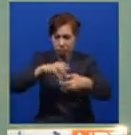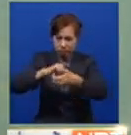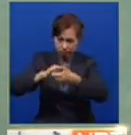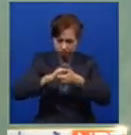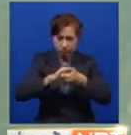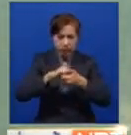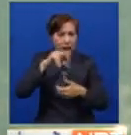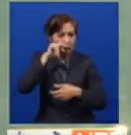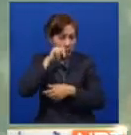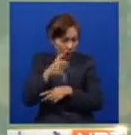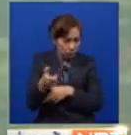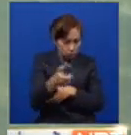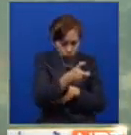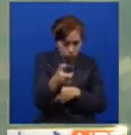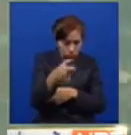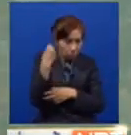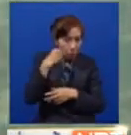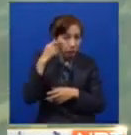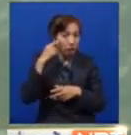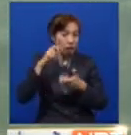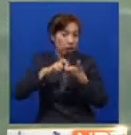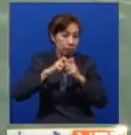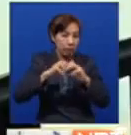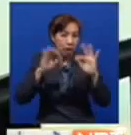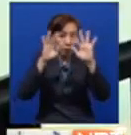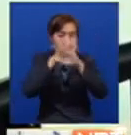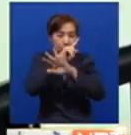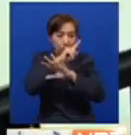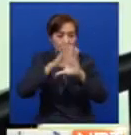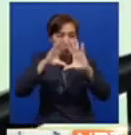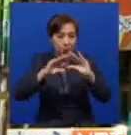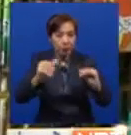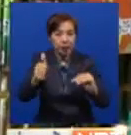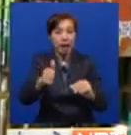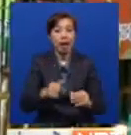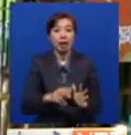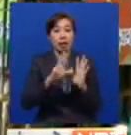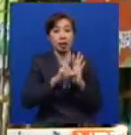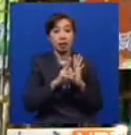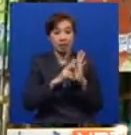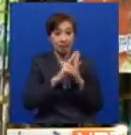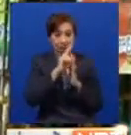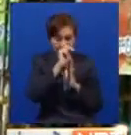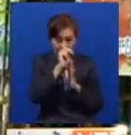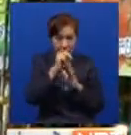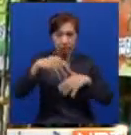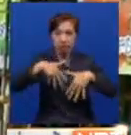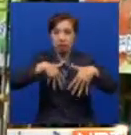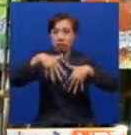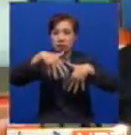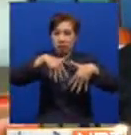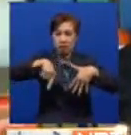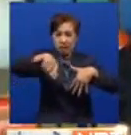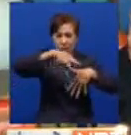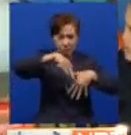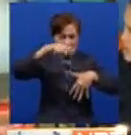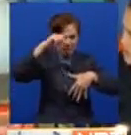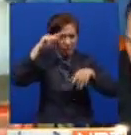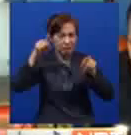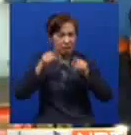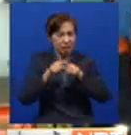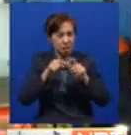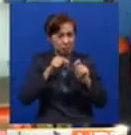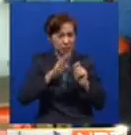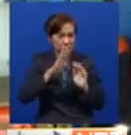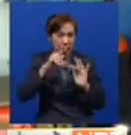ละอองน้ำเพื่อบรรเทาความรุนแรงส่วนที่จังหวัดน่านค่ะชาวบ้านบ้านพีเหนืออำเภอบ้านหลวงรวม